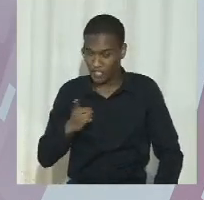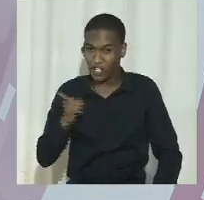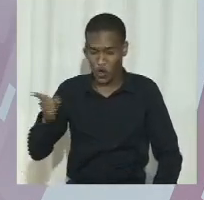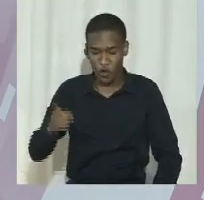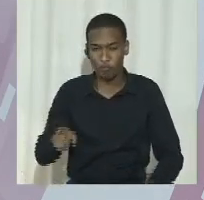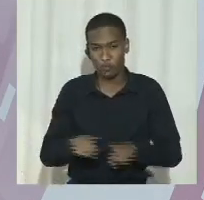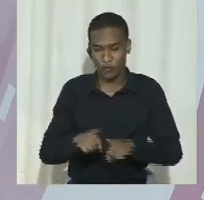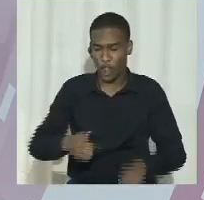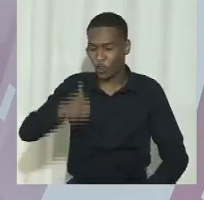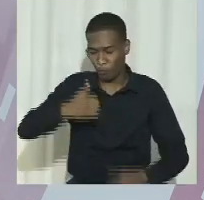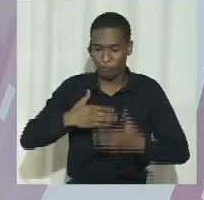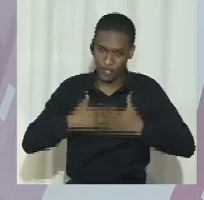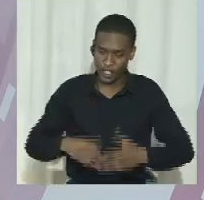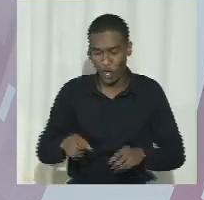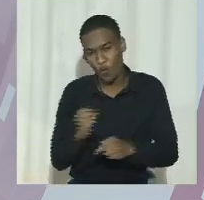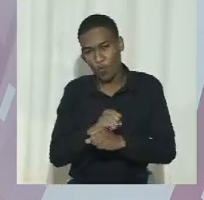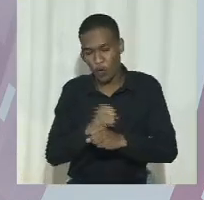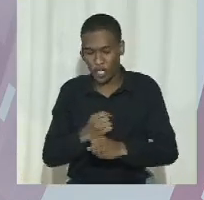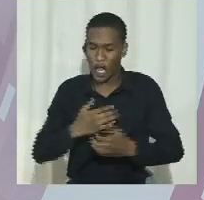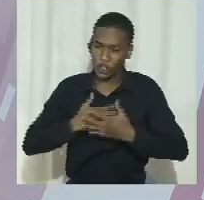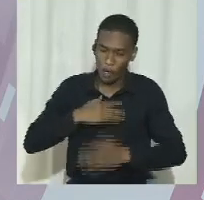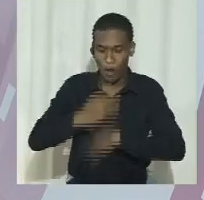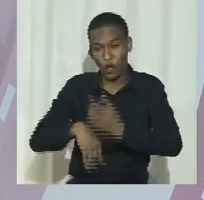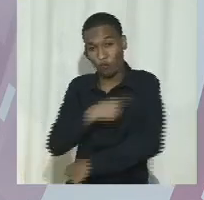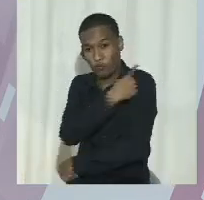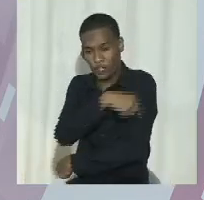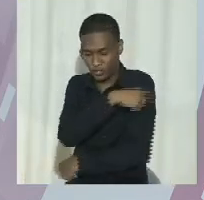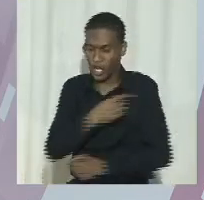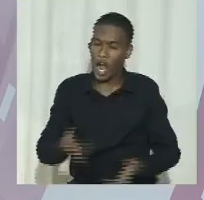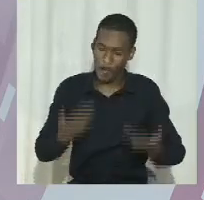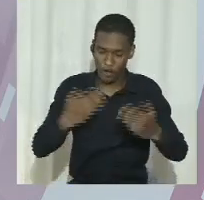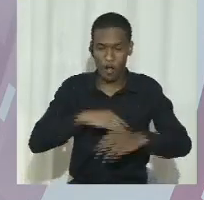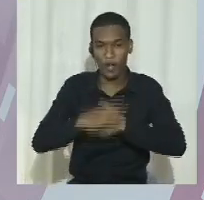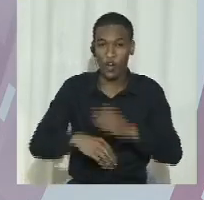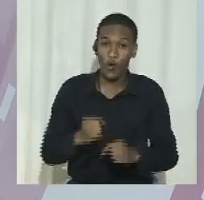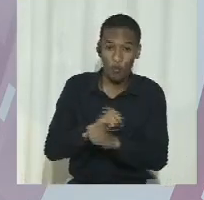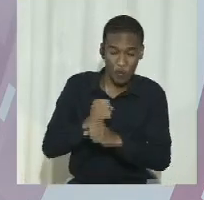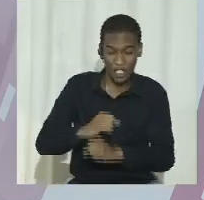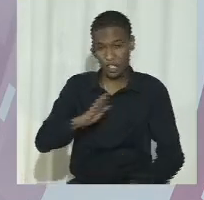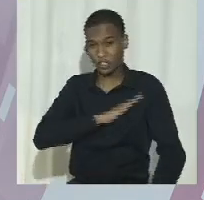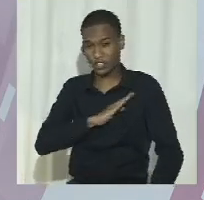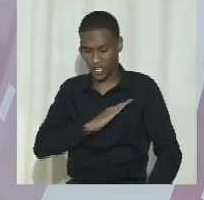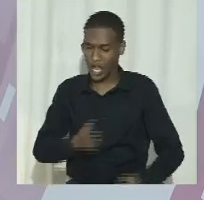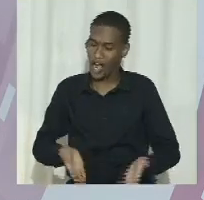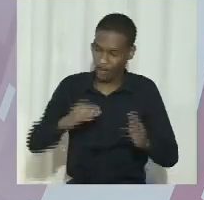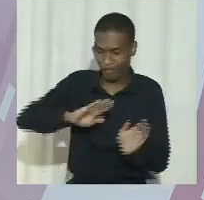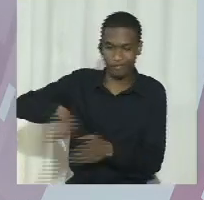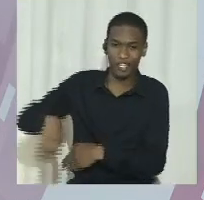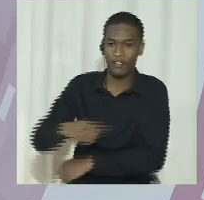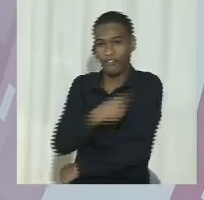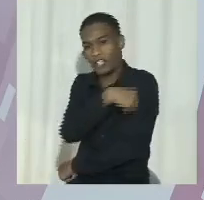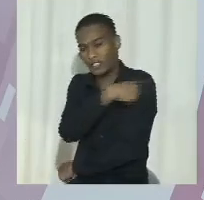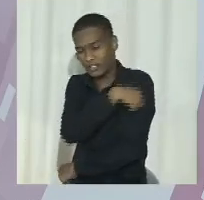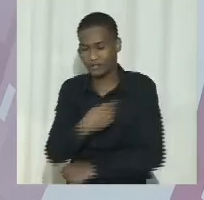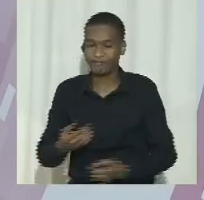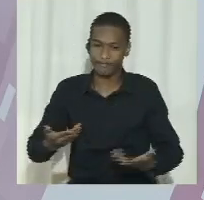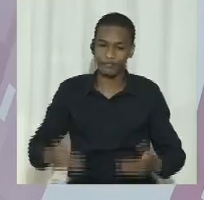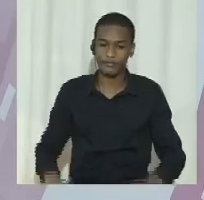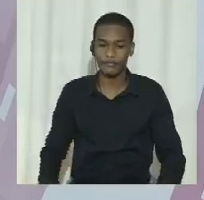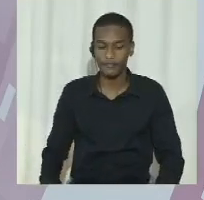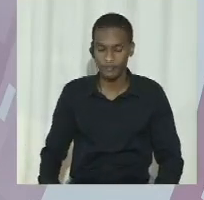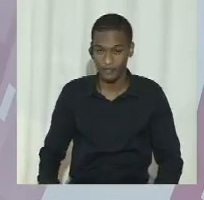fanaovana vaksiny fa tsy antery mihitsy a anaovantsika an'izany ka eto zany dia ao anatin'izay lamina zay zany dia hoisy